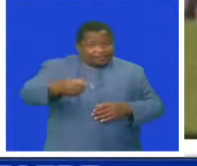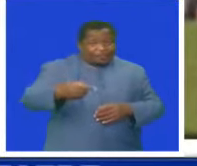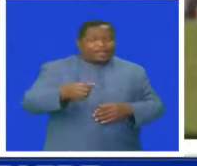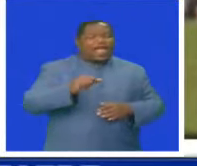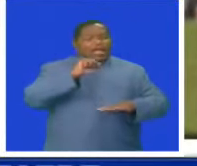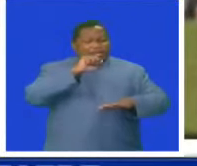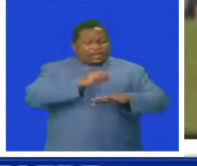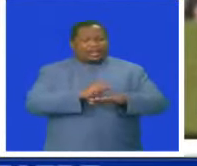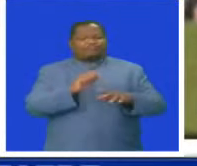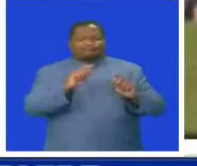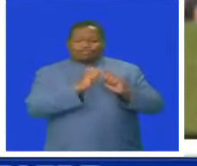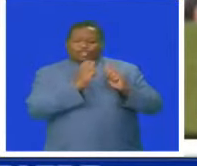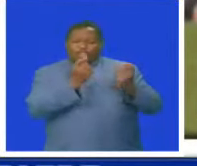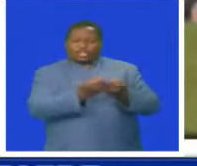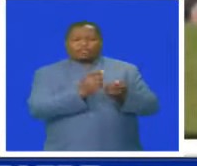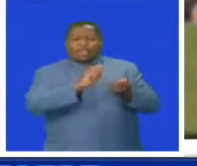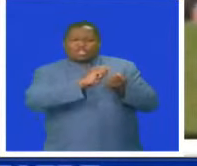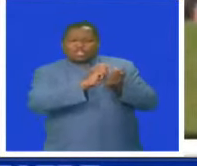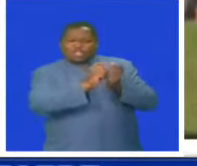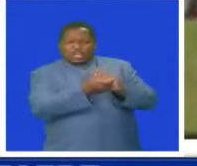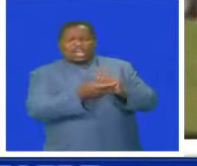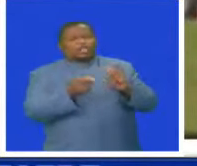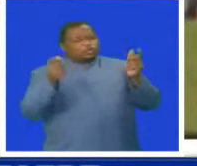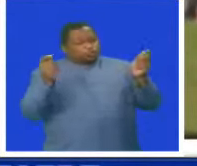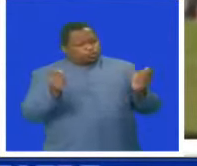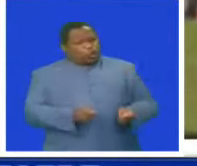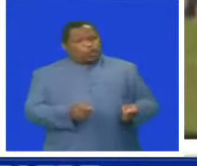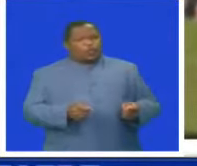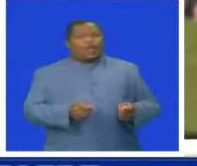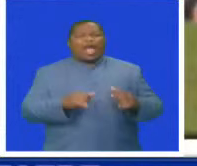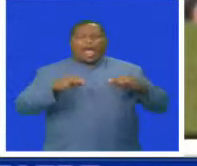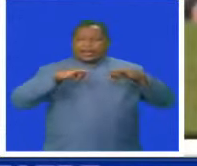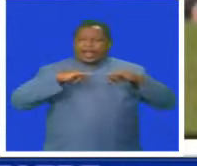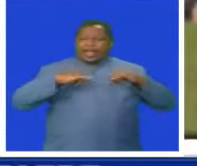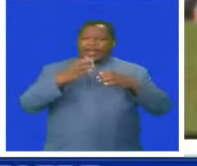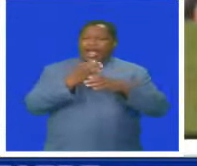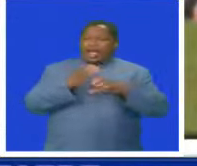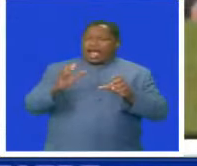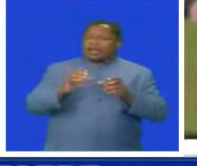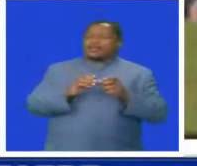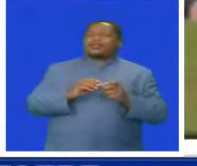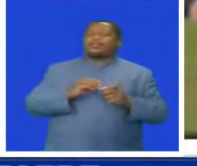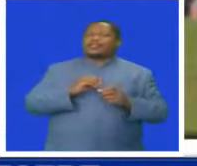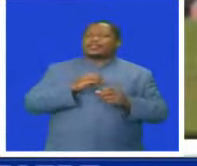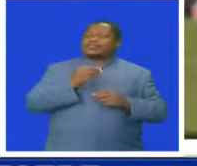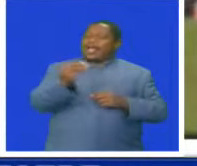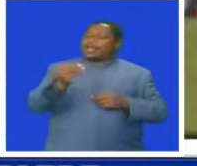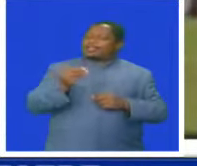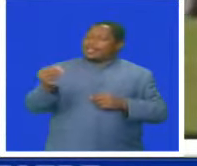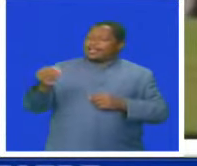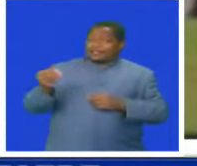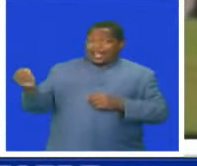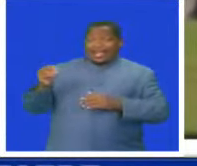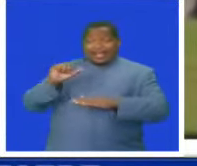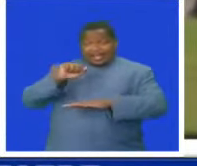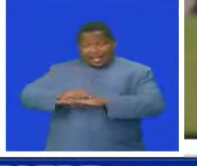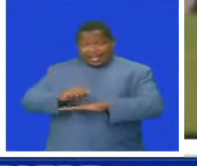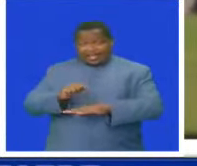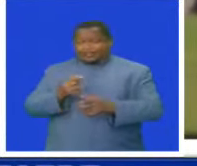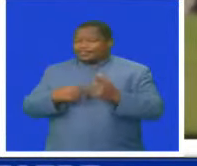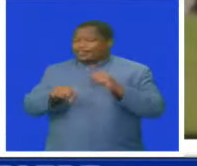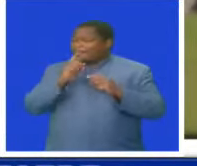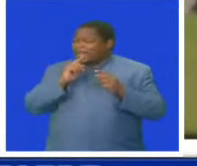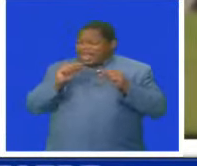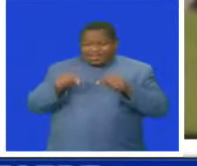sinayo i-team leyaphambili lelungele ngoba kwanyalo vele ukwenza ukuthi siyaphuta